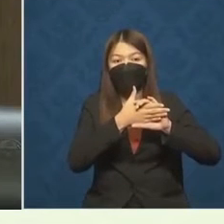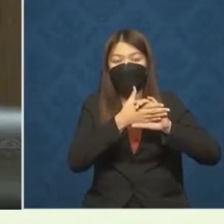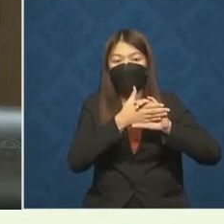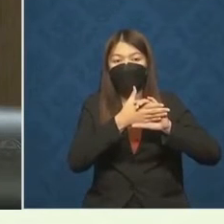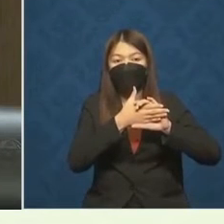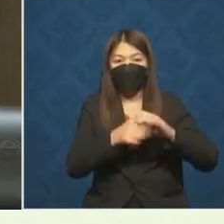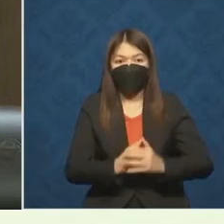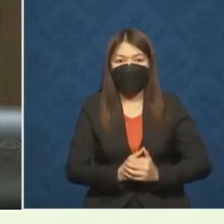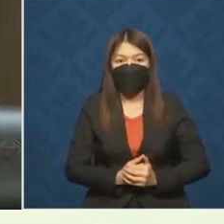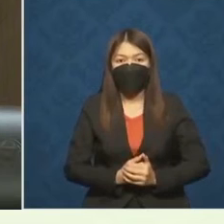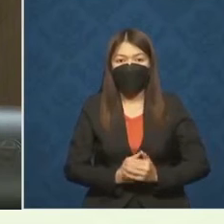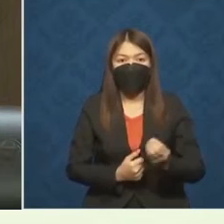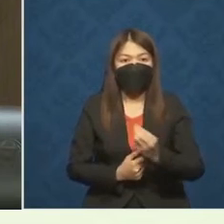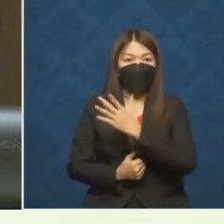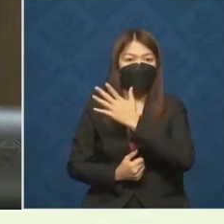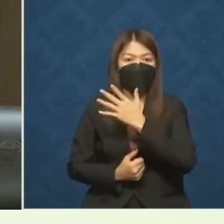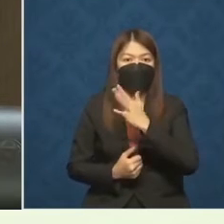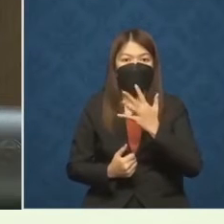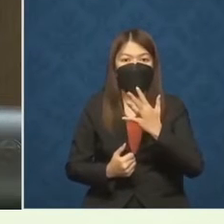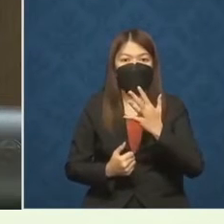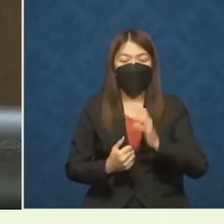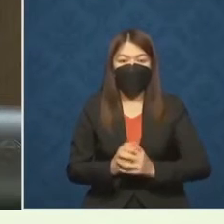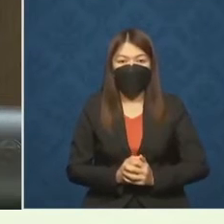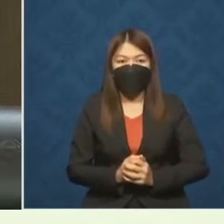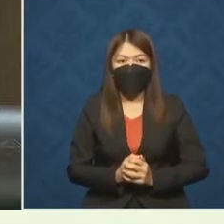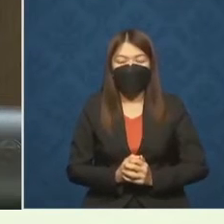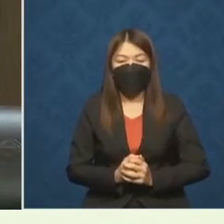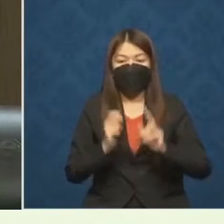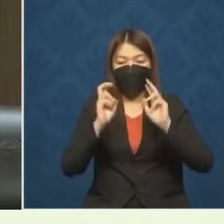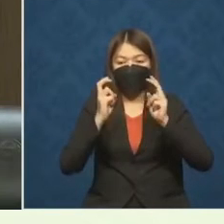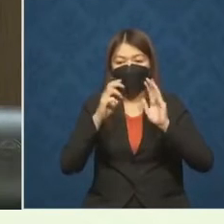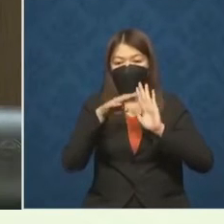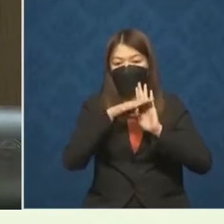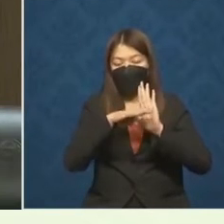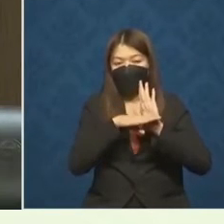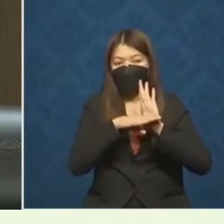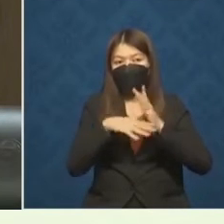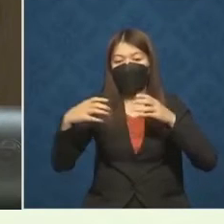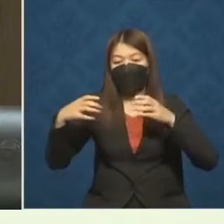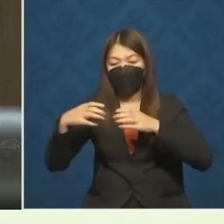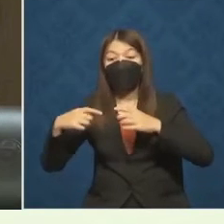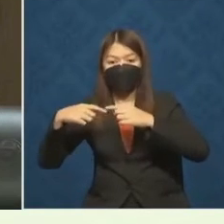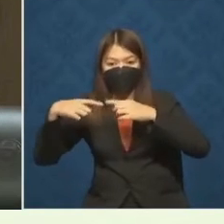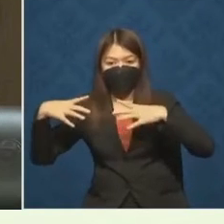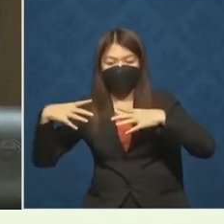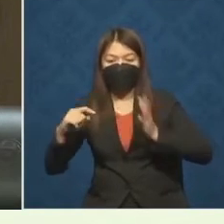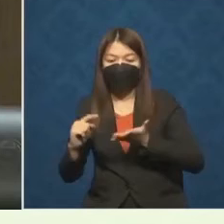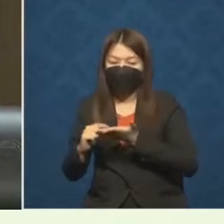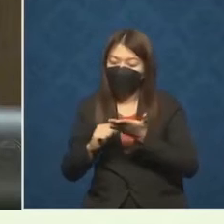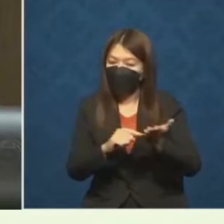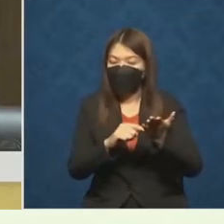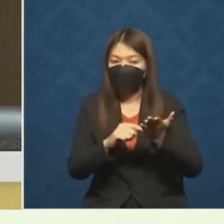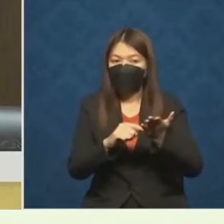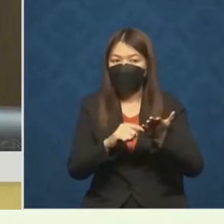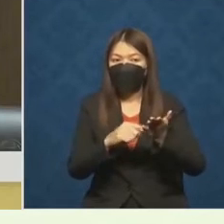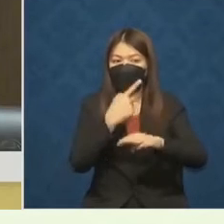ครับสำหรับยัตติที่จะพูดในวันนี้ก็คือยัตติที่พรรคร่วมฝ่ายค้านทุกพรรคเสนอต่